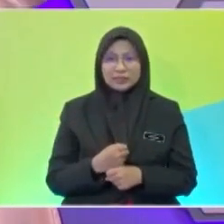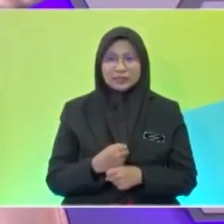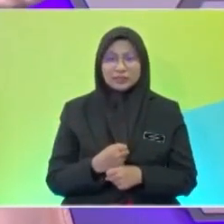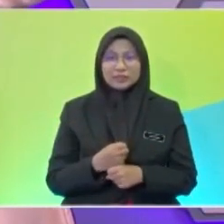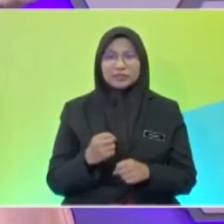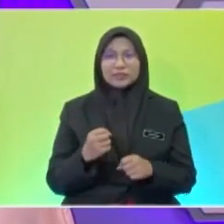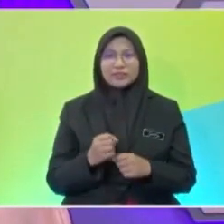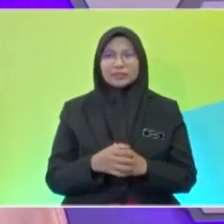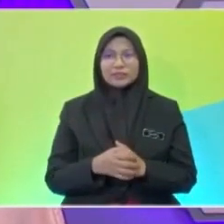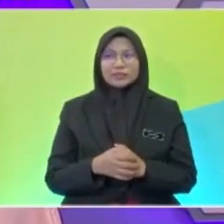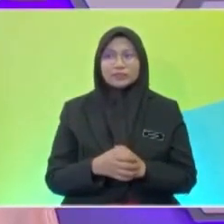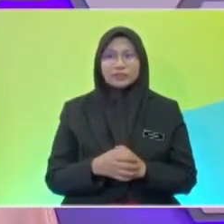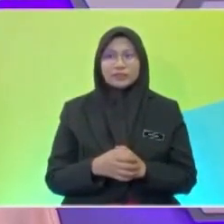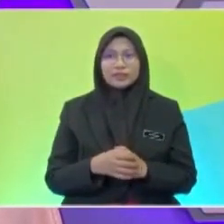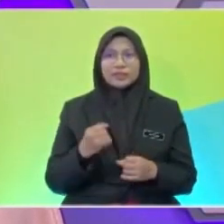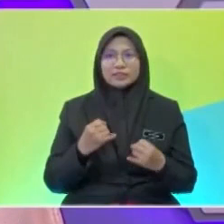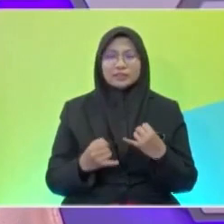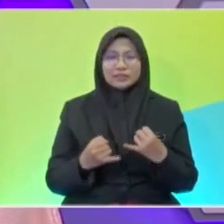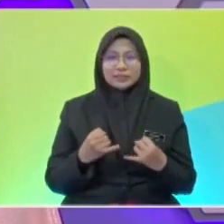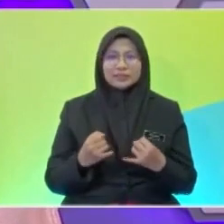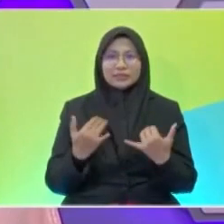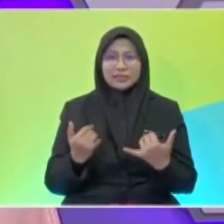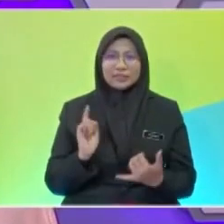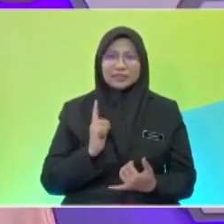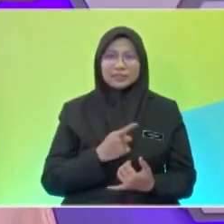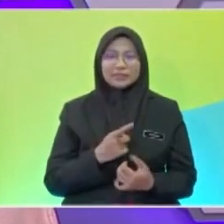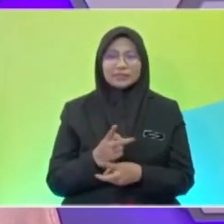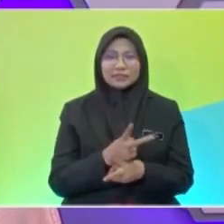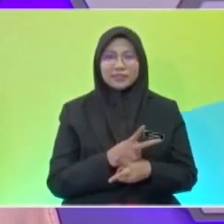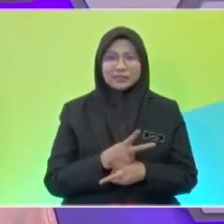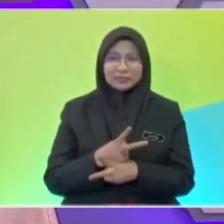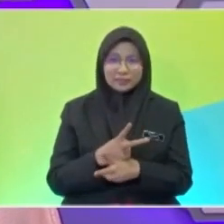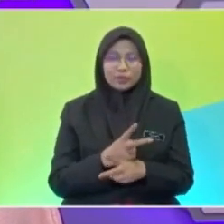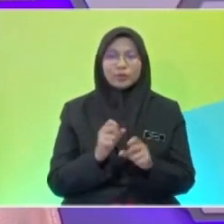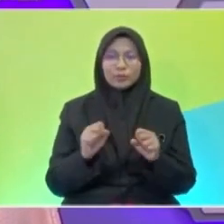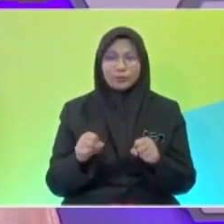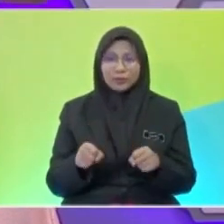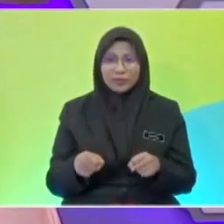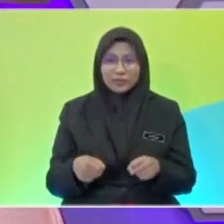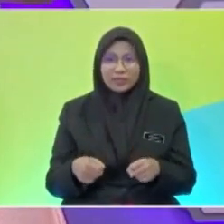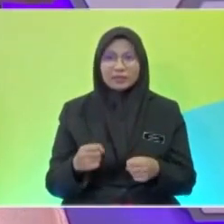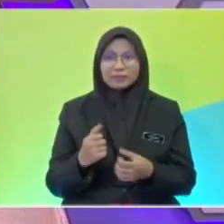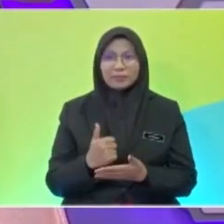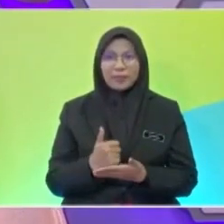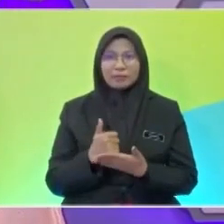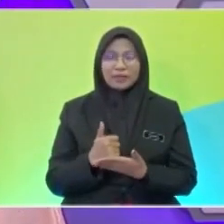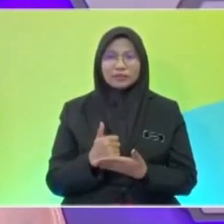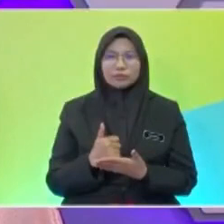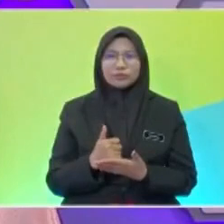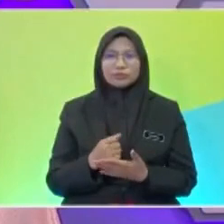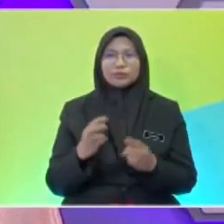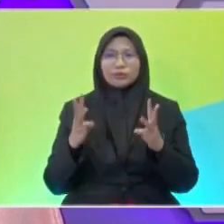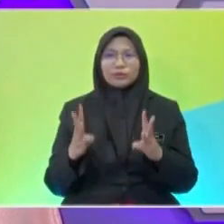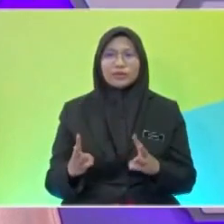mengamalkan gaya hidup Namun kita sebagai penjaga kita tak perlu mengalah ya dengan masalah ataupun situasi yang berlaku pada Waduk emas kita sebagai